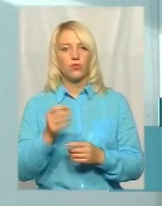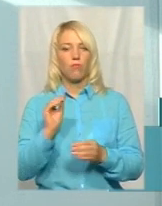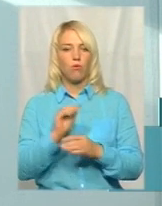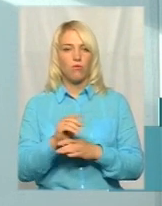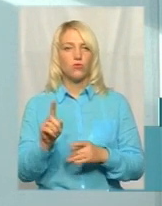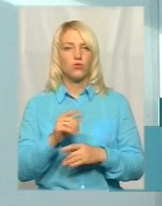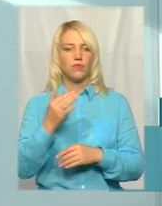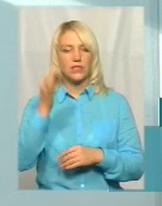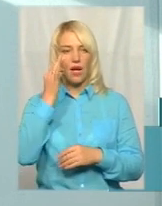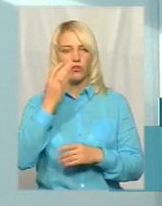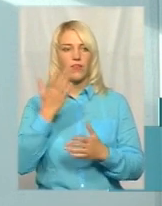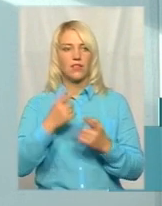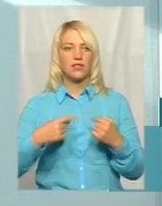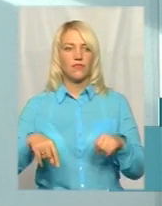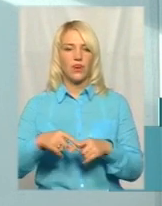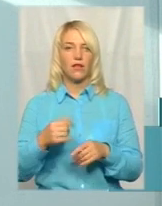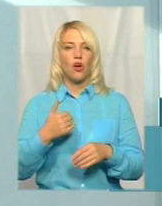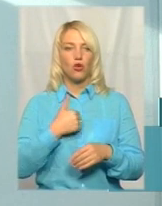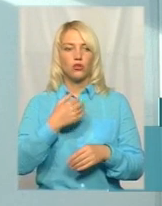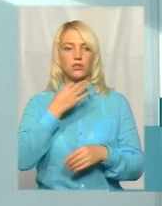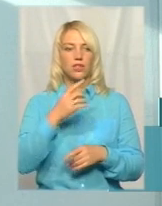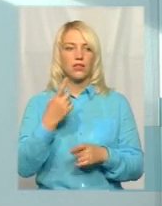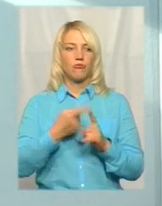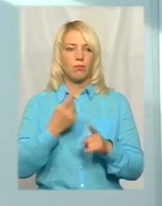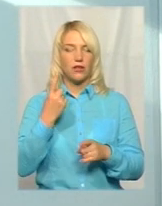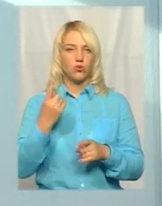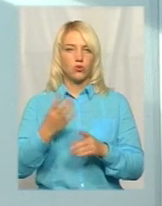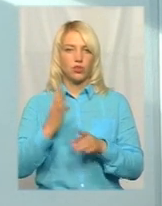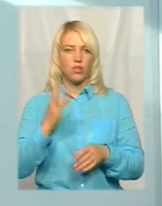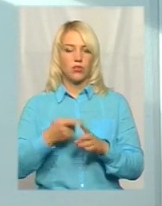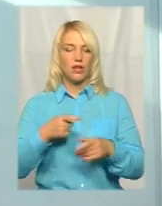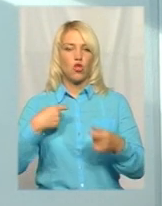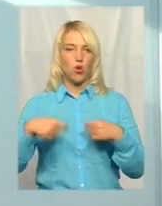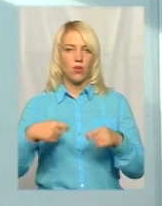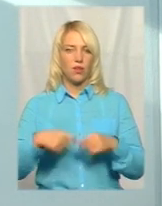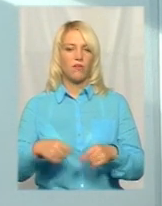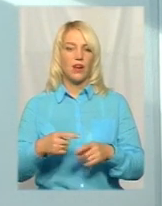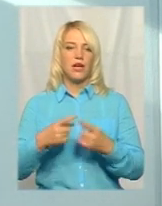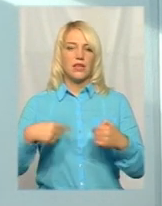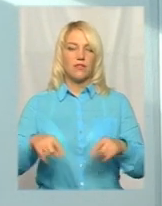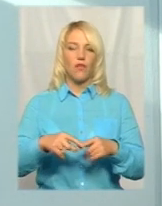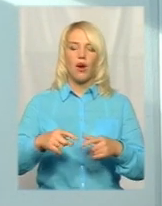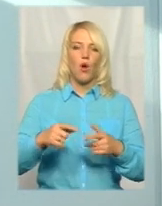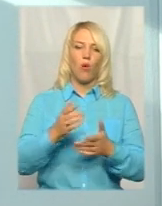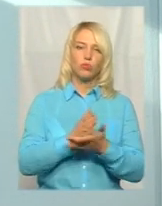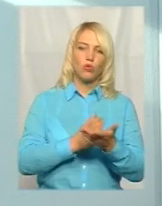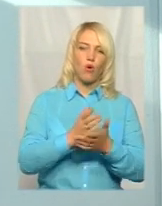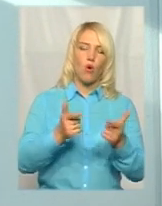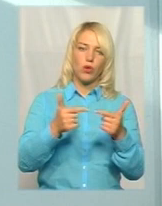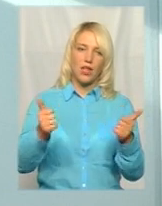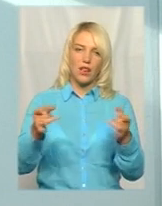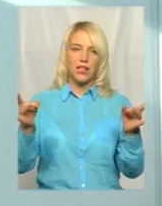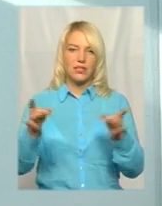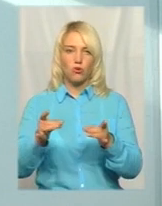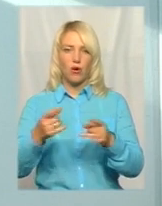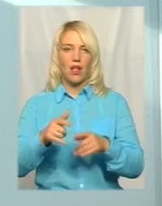ви згадували, в яких сферах. Хочу сказати, що це в першу чергу торгівля, сфера обслуговування, готелі, ресторани, сільське